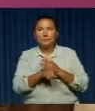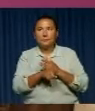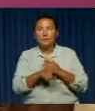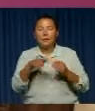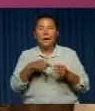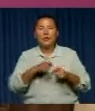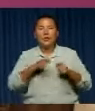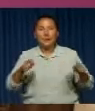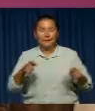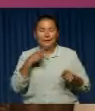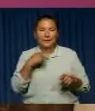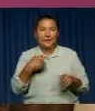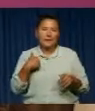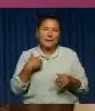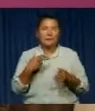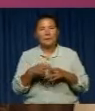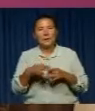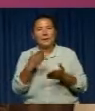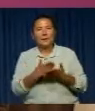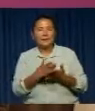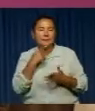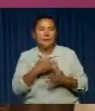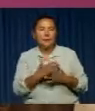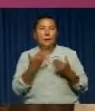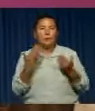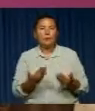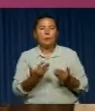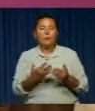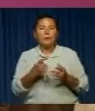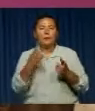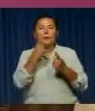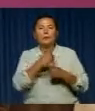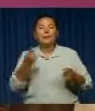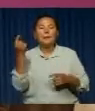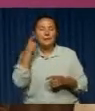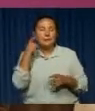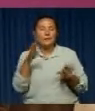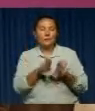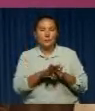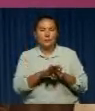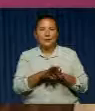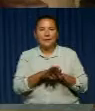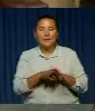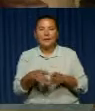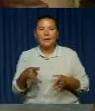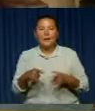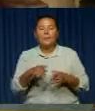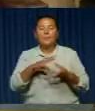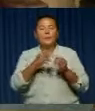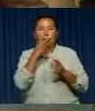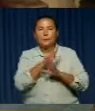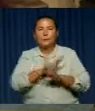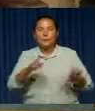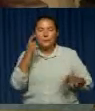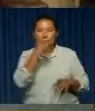ішке тыныс алу жолдарын ашылады дейді. Зияны, пайдасы дұрыс па, бұрыс па? Бұл ақпаратты мен естідім. Иә, бар екенді. Бұл нәрсені мен көрген жоқпын